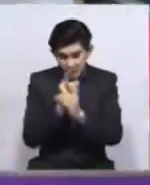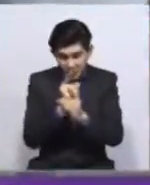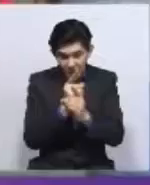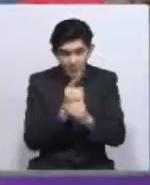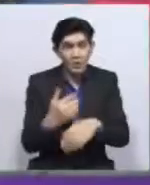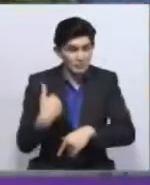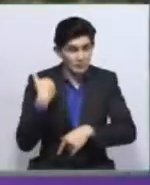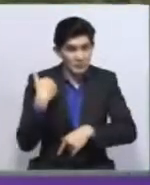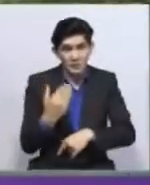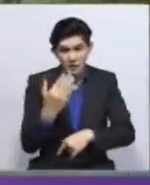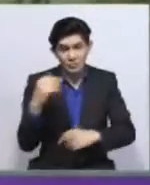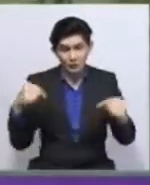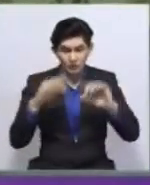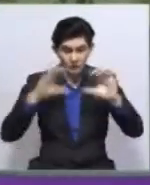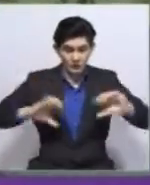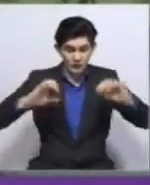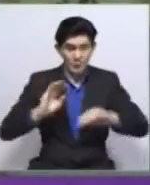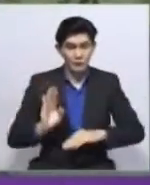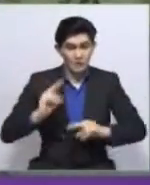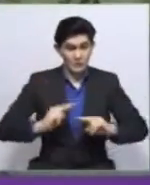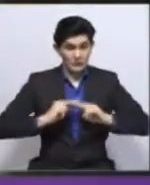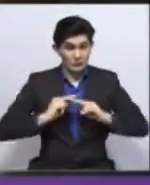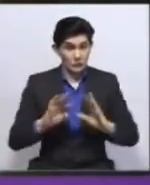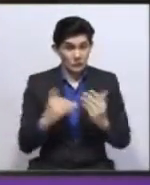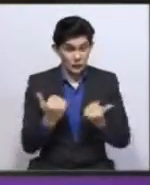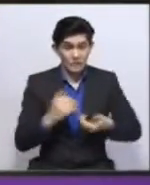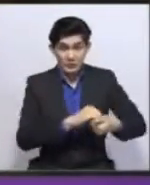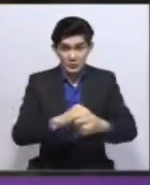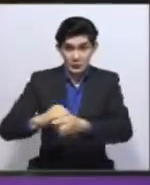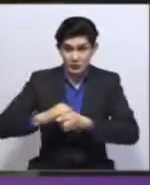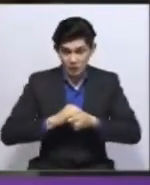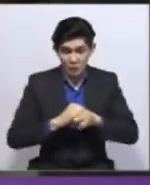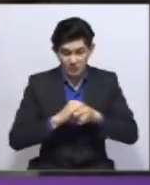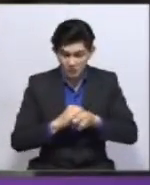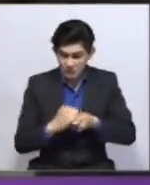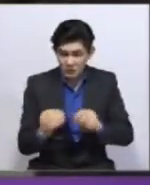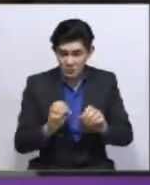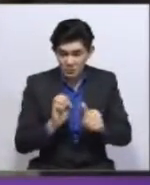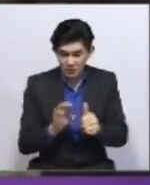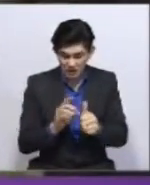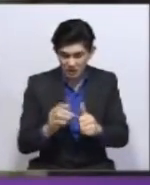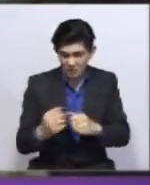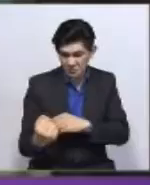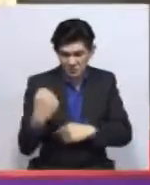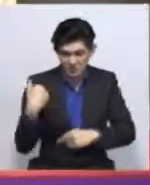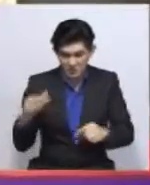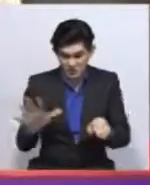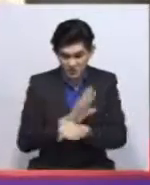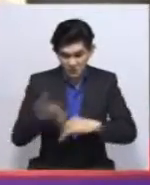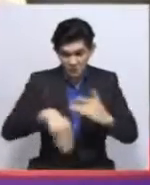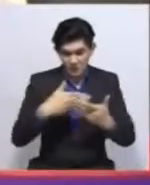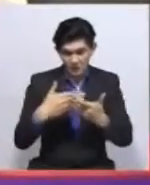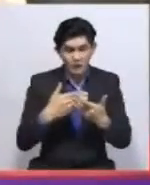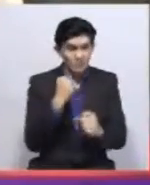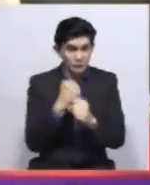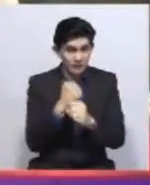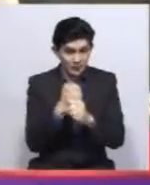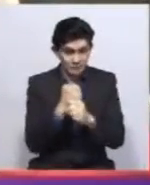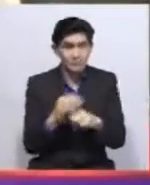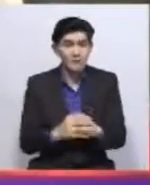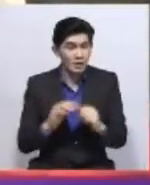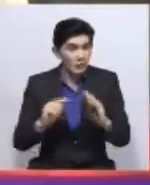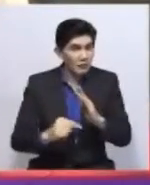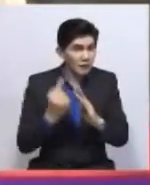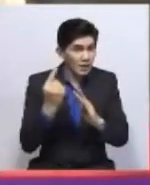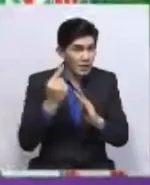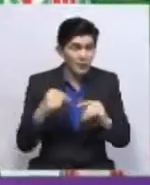พื่อสุขภาพโดยทั้งภาครัฐและภาคเอกชนจับมือร่วมกันติวเข้มแบบบูรณาการและครบวงจรในการผลิตมันสำปะหลังอินทรีย์ครั้ง